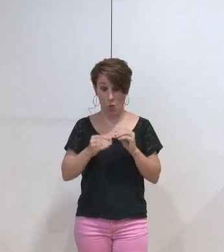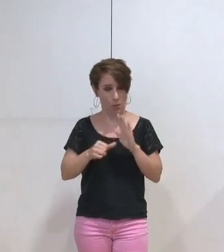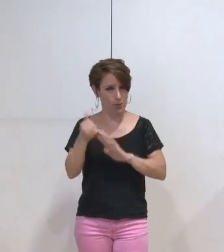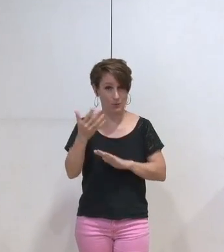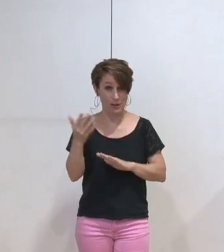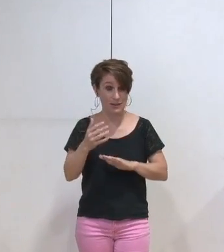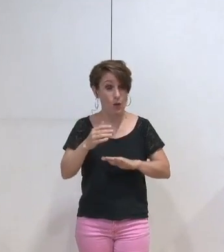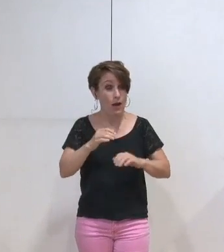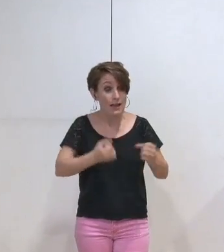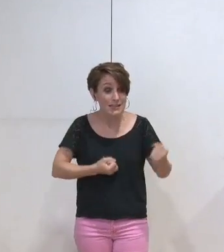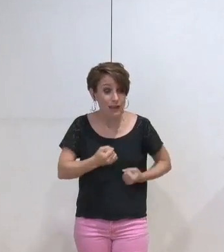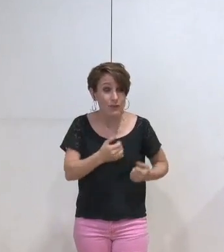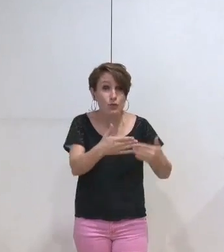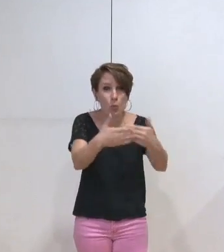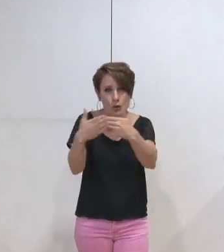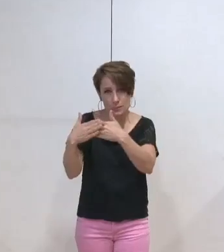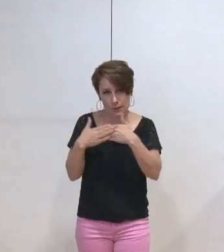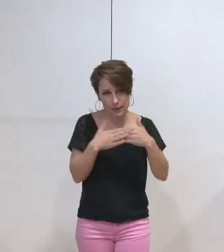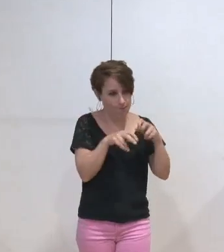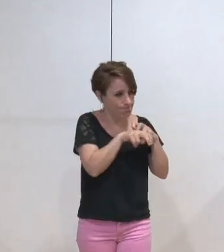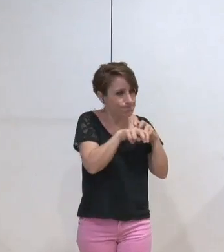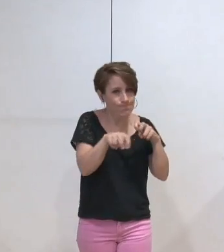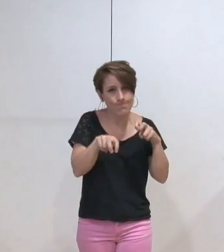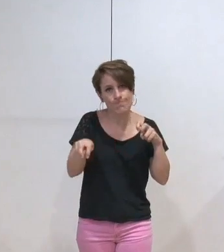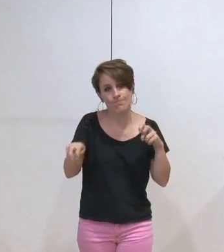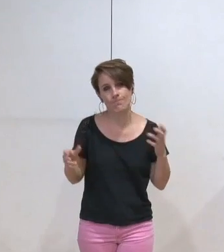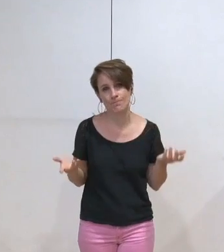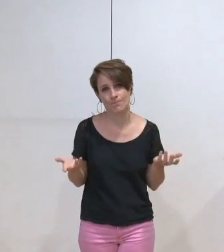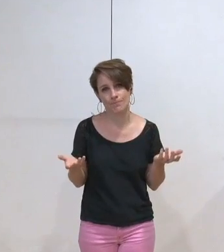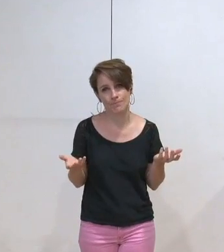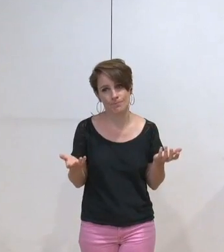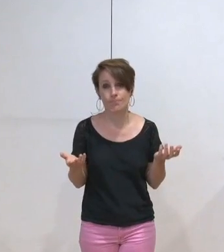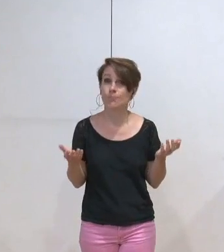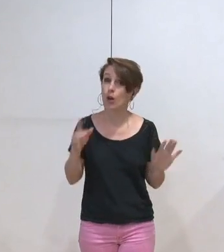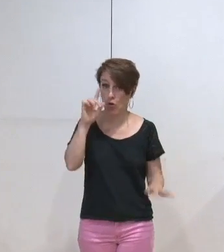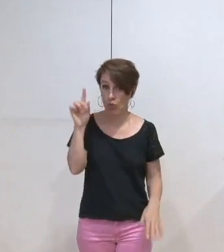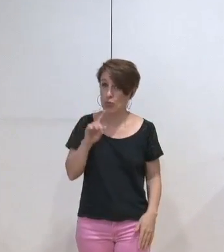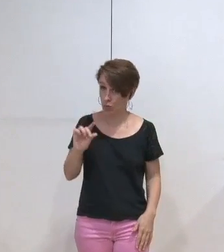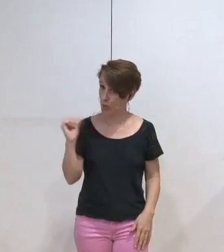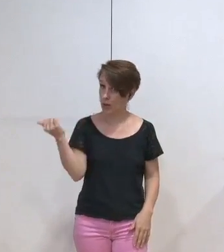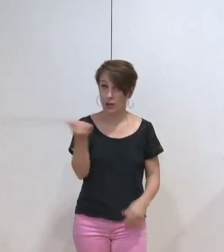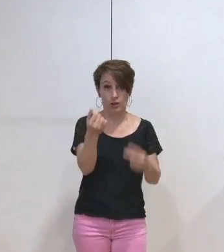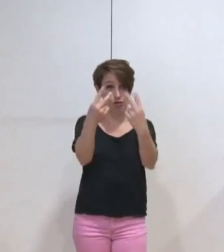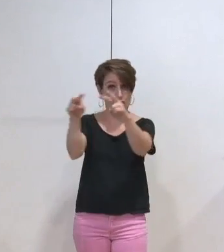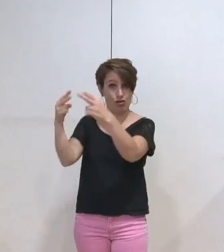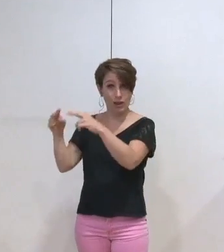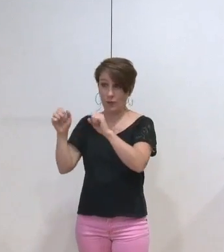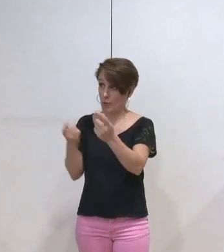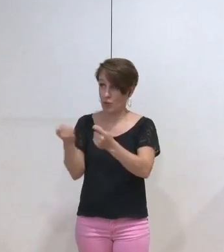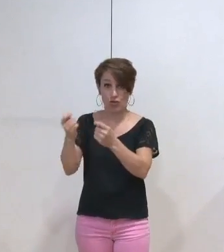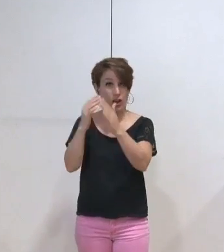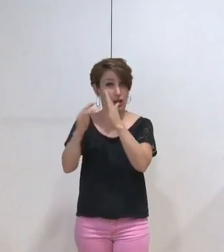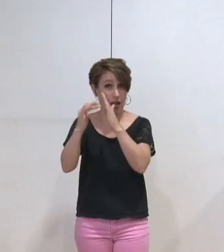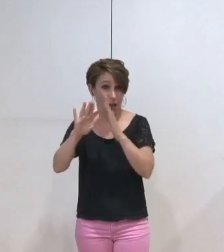et qu'il n'y a pas par contre il n'y a pas à priori d'inconvénient à ce que chaque commune gère ses crèches